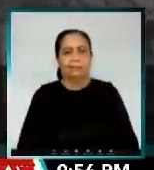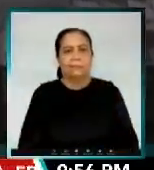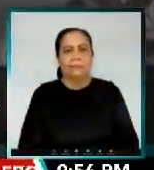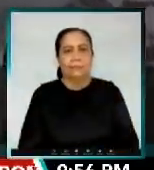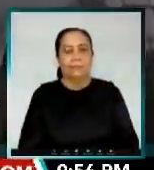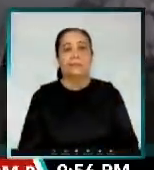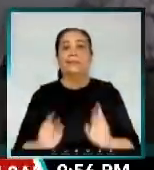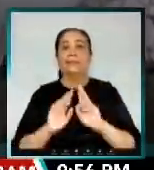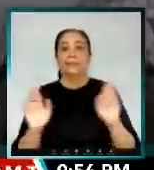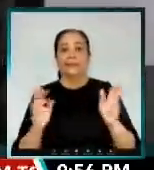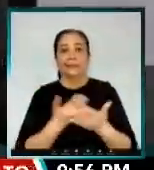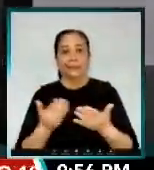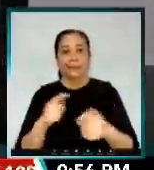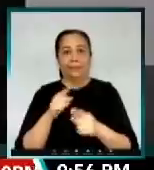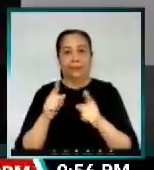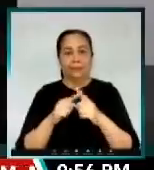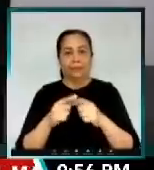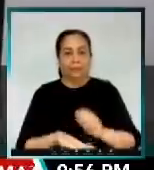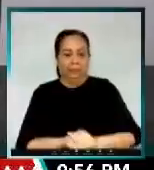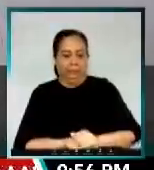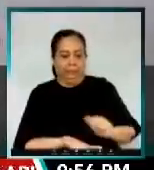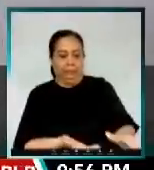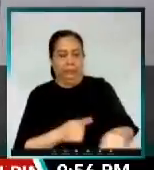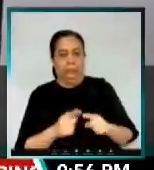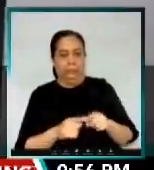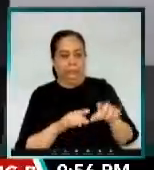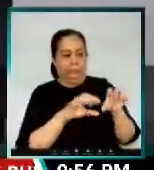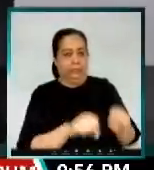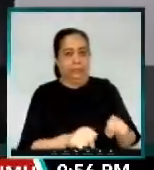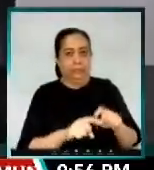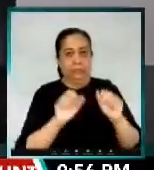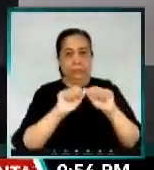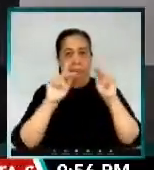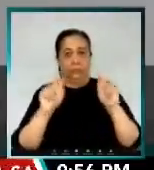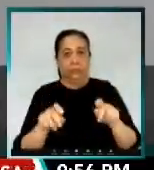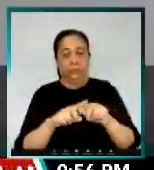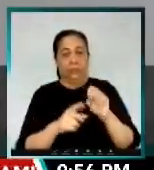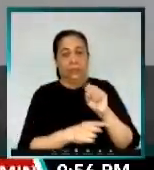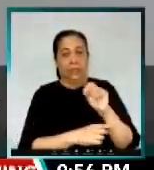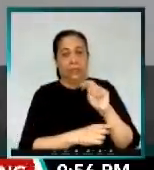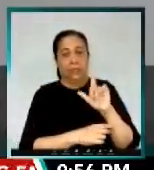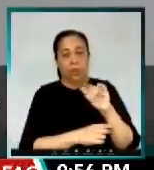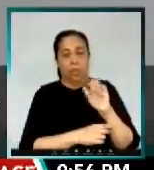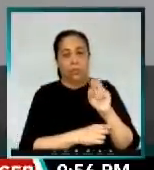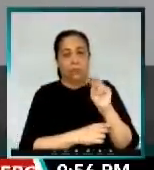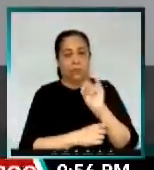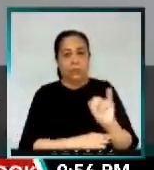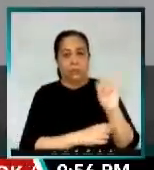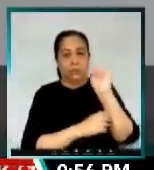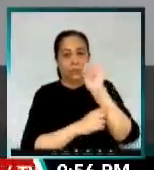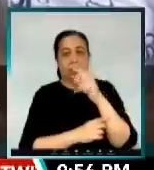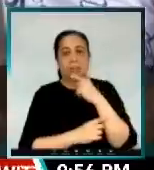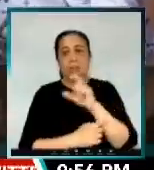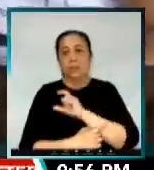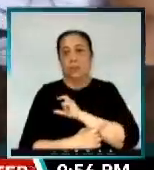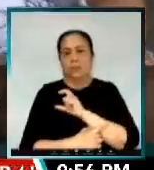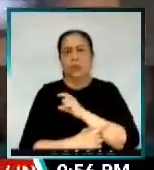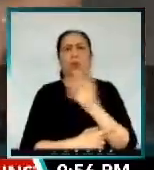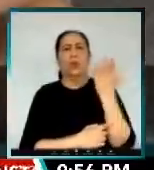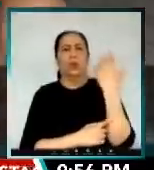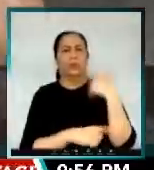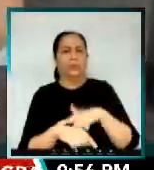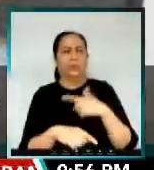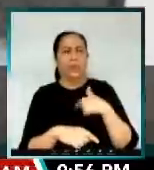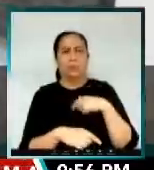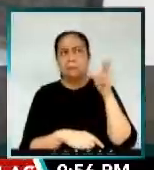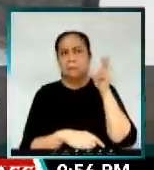ng umano'y aborsyonista na ito nang arestuhin sa isang apartment sa San Nicolas, Ilocos Norte. Ayon sa pulisya, matagal na silang nakakakuha ng